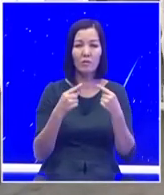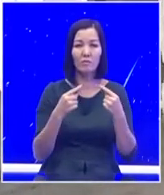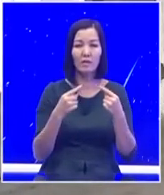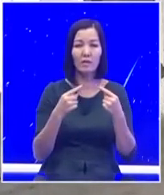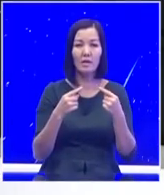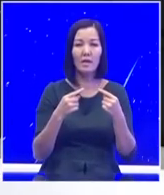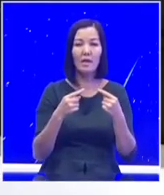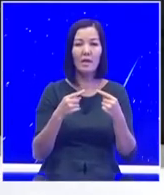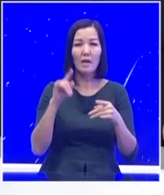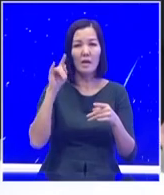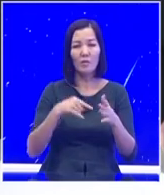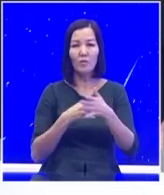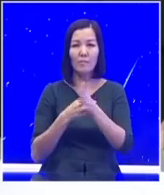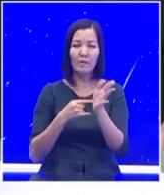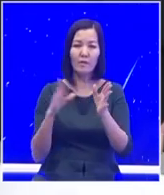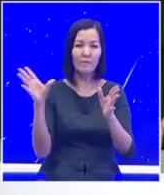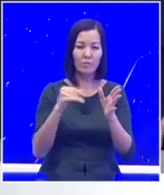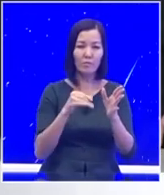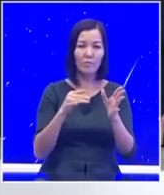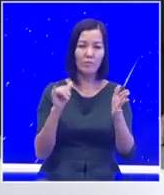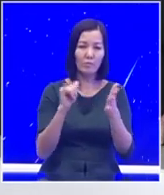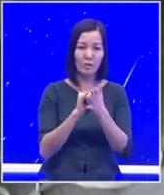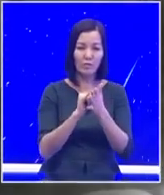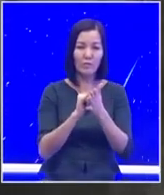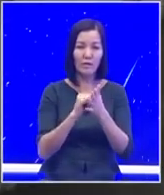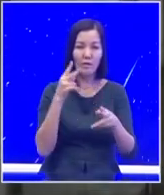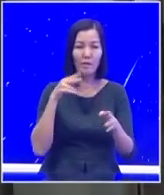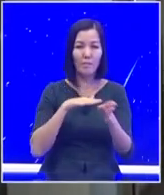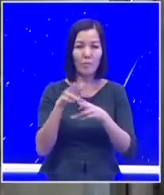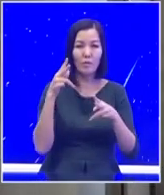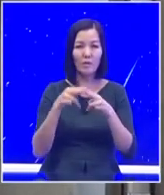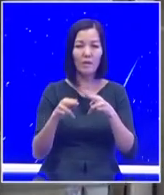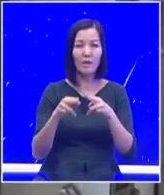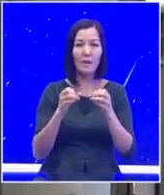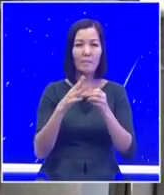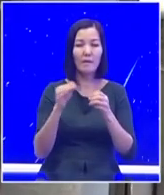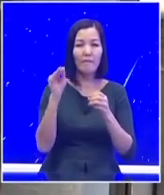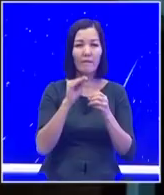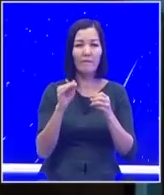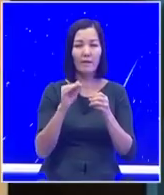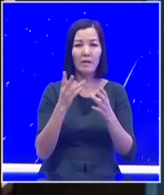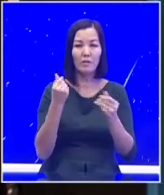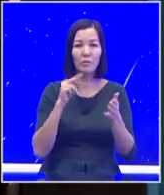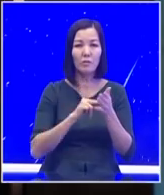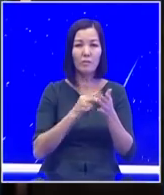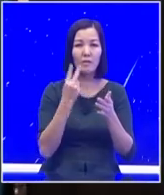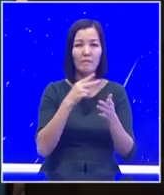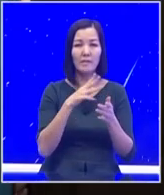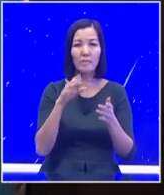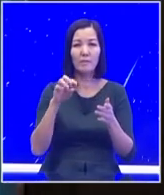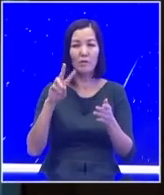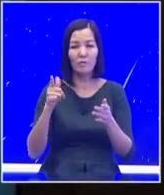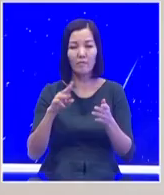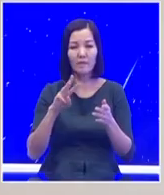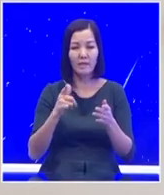перекрытия, оконные проемы и наружные двери. Полное завершение запланировано на 15 февраля. Стоимость работ составила 25 миллионов